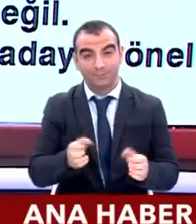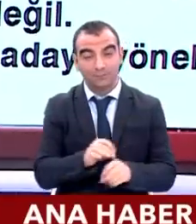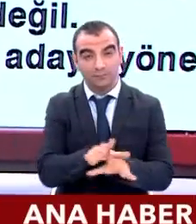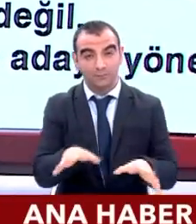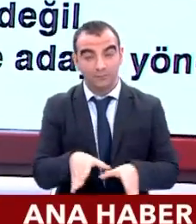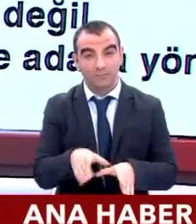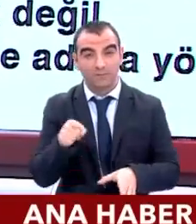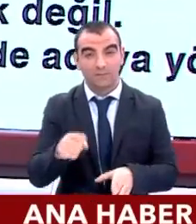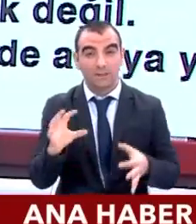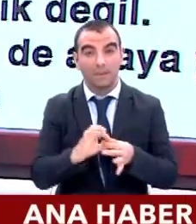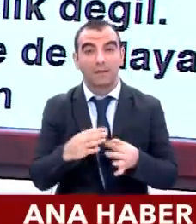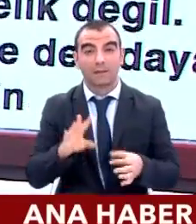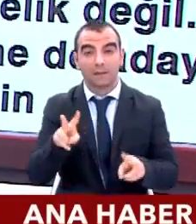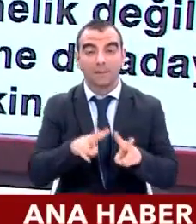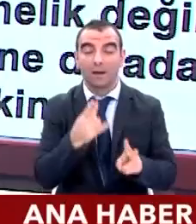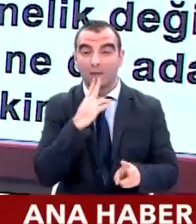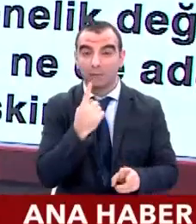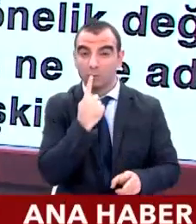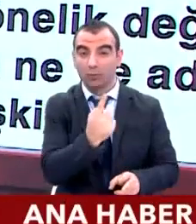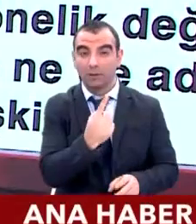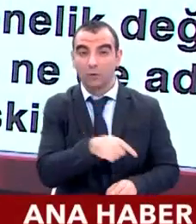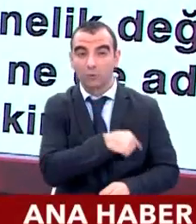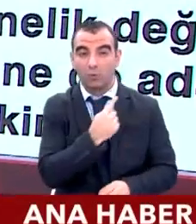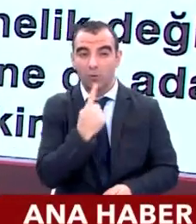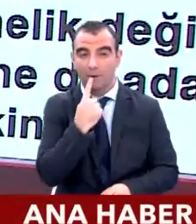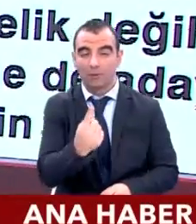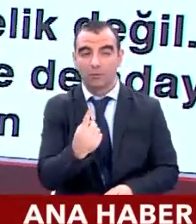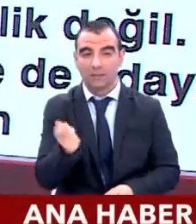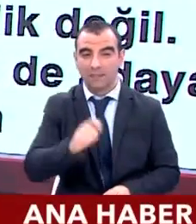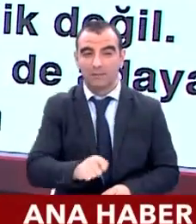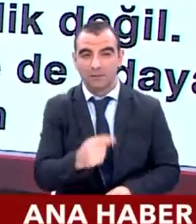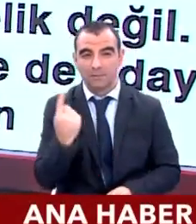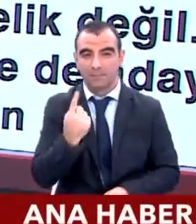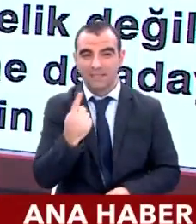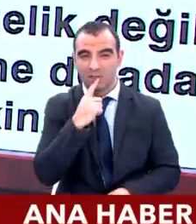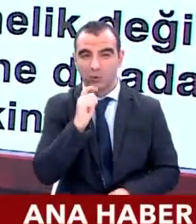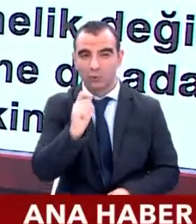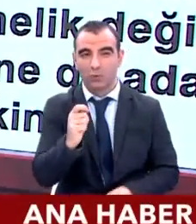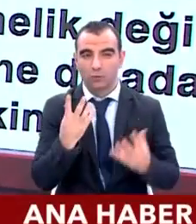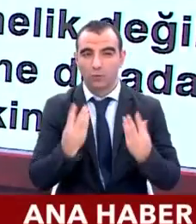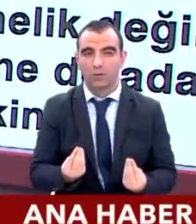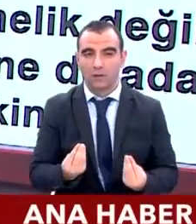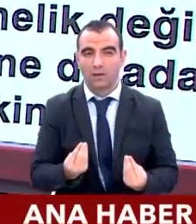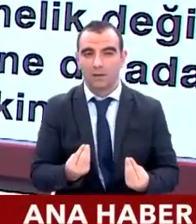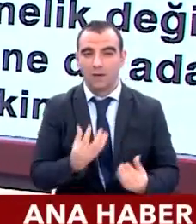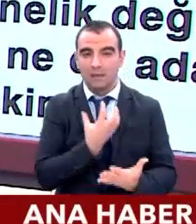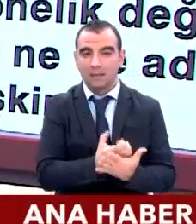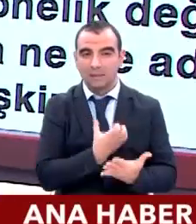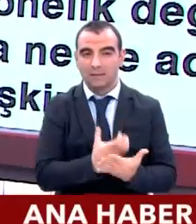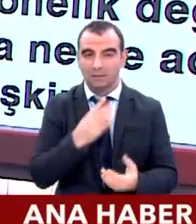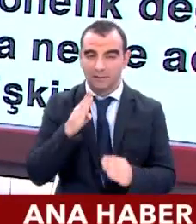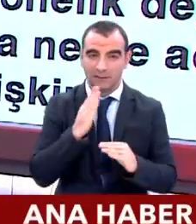ile alakalı değil seni akşener'in söyledikleri genel maksatlı kullanılmış bir ifade olarak kayıtlara geçirdi